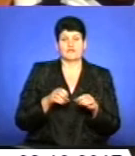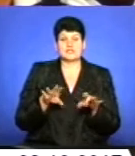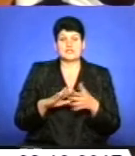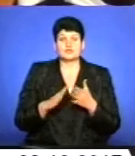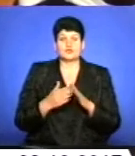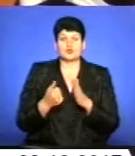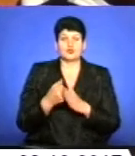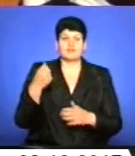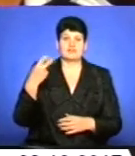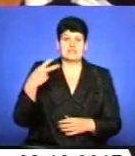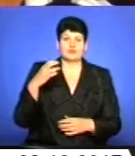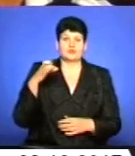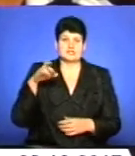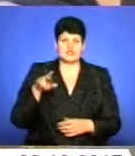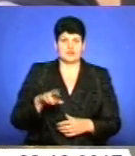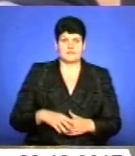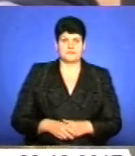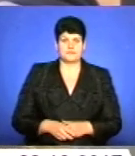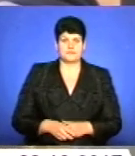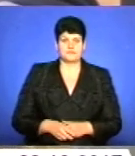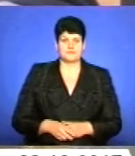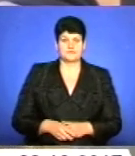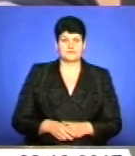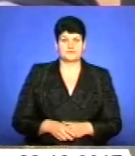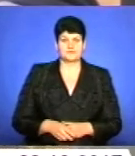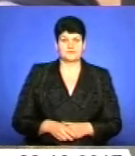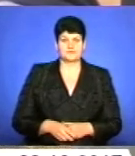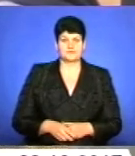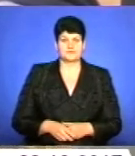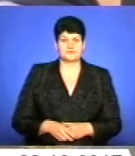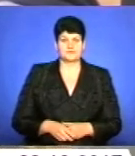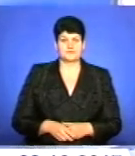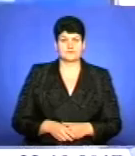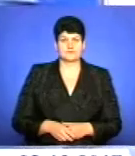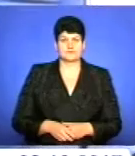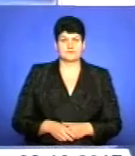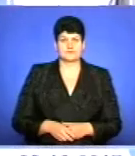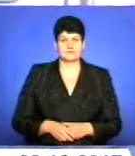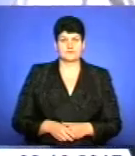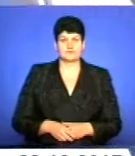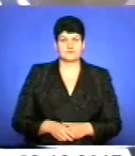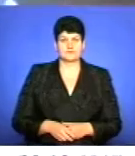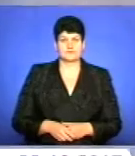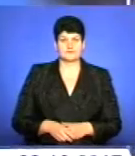коли підприємці втратять свої місця. Соломія Струс, Андрій Бодак, Вісті ТТБ.